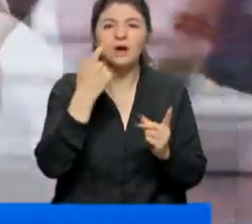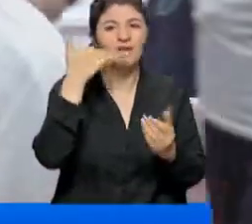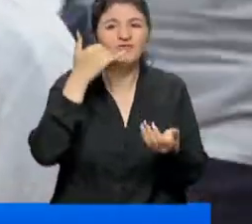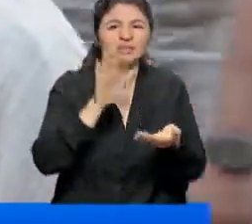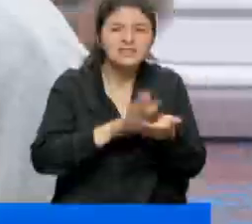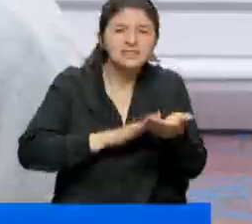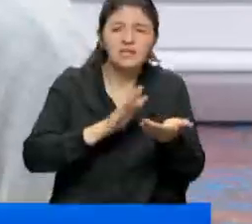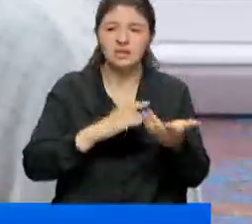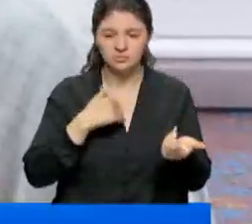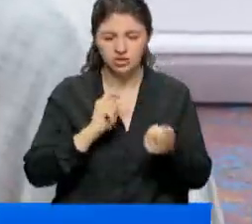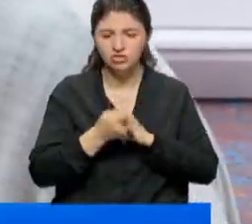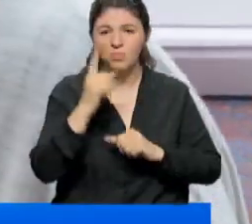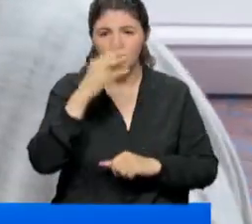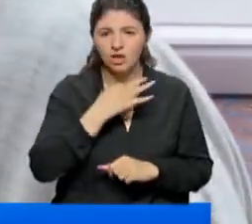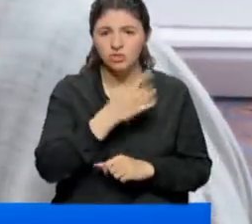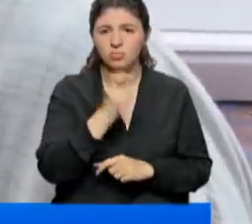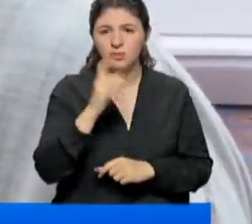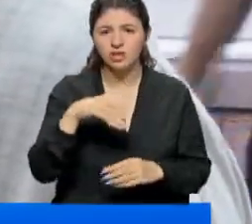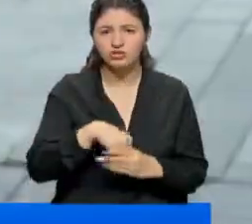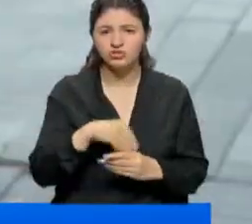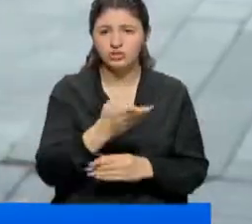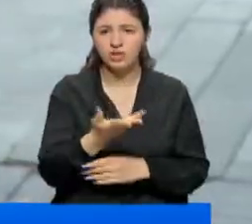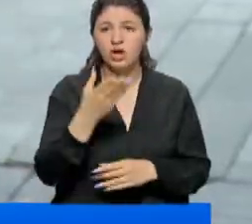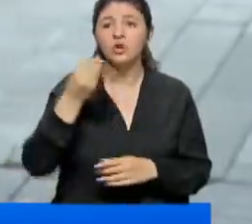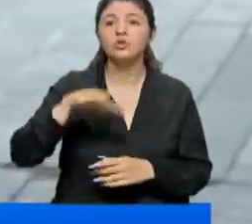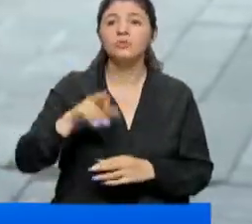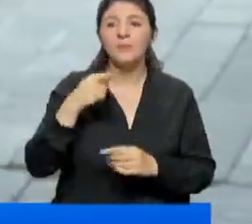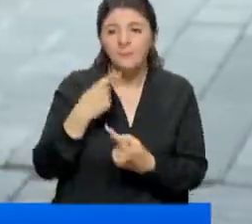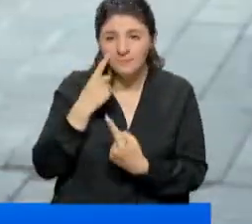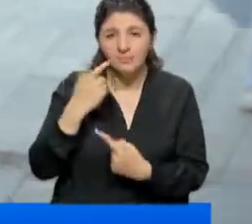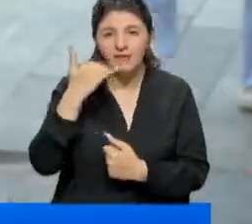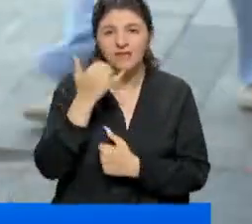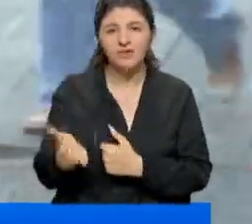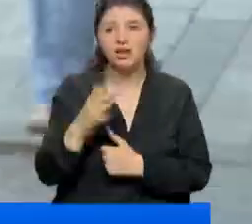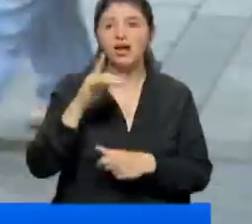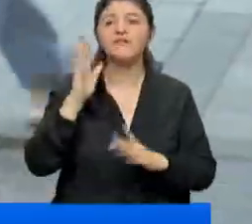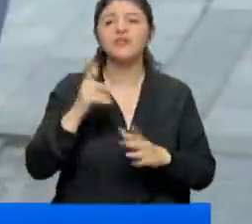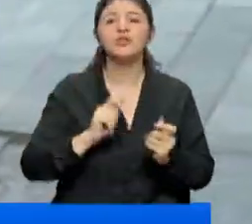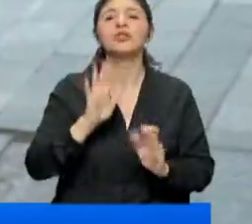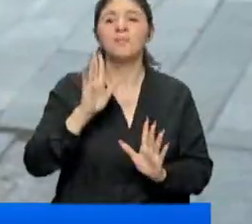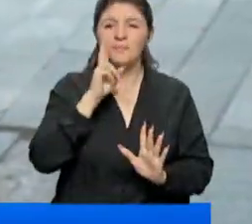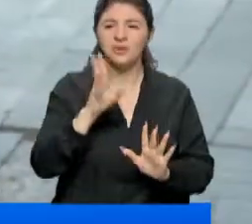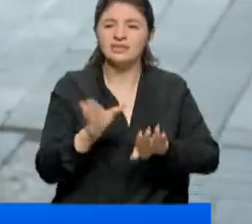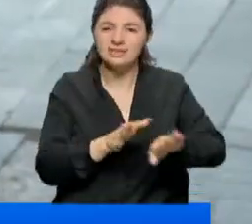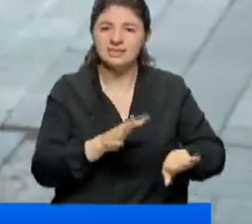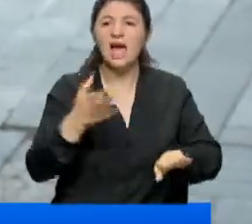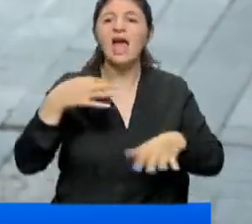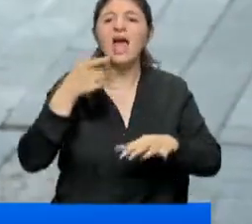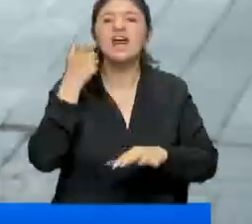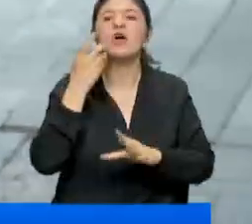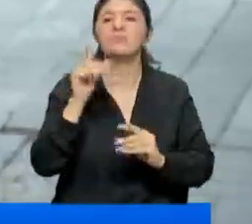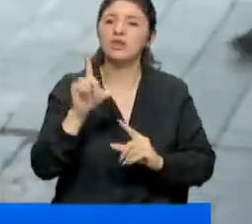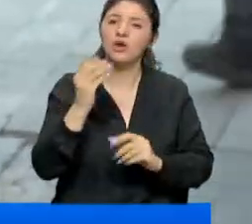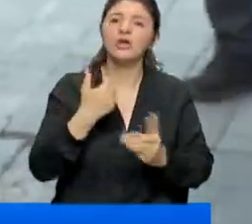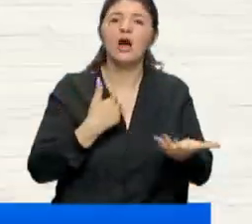telefonuma nasıl değiştireceğiz Allah aşkına mı bağlılıkta çocuğum gibi bakıyorum telefonuma fazla kullanmamaya bakıyoruz ki eskimesine